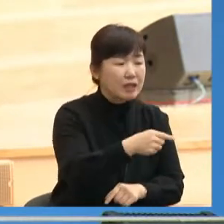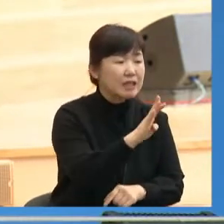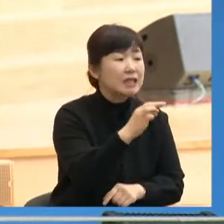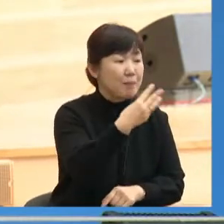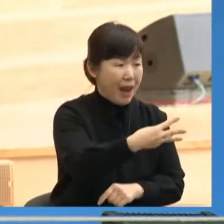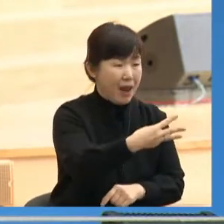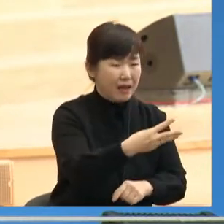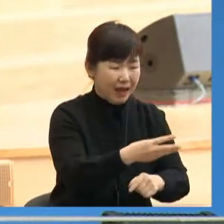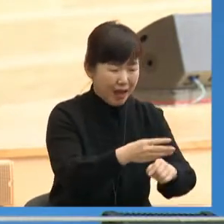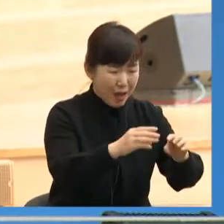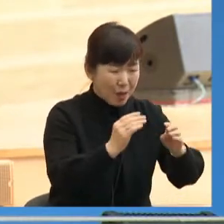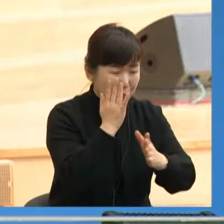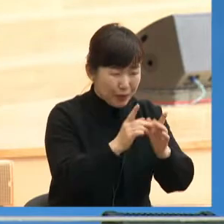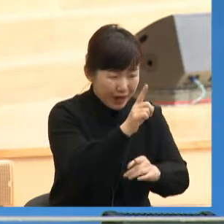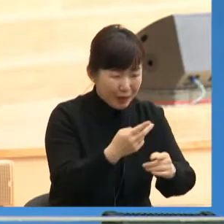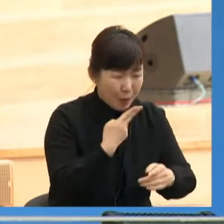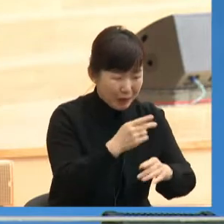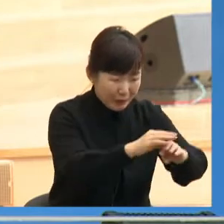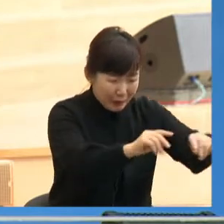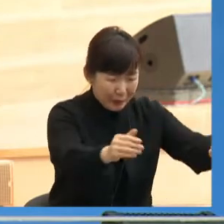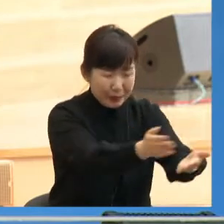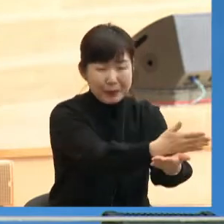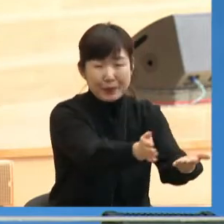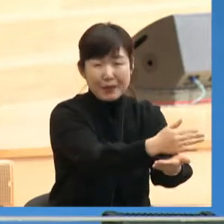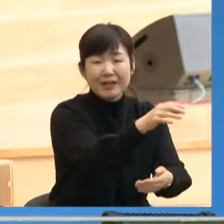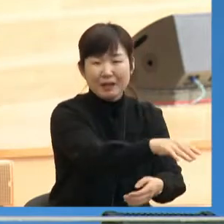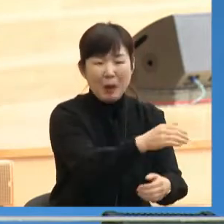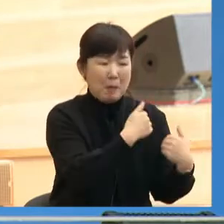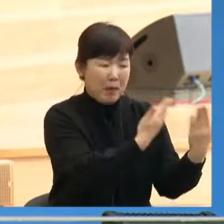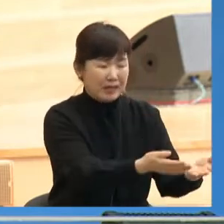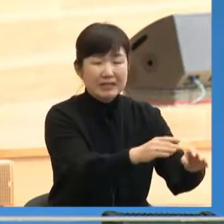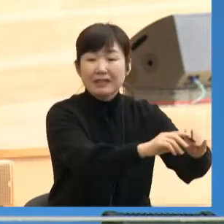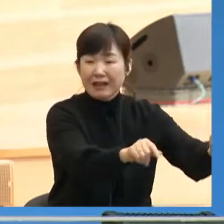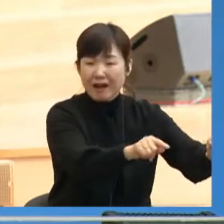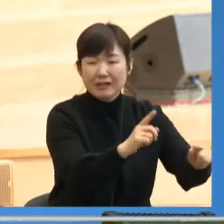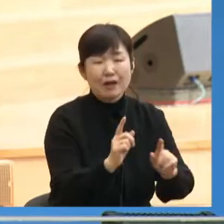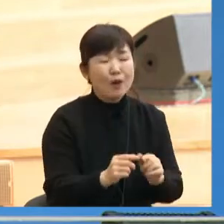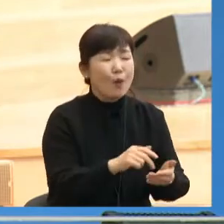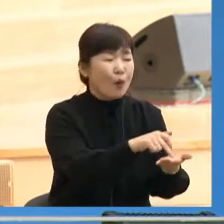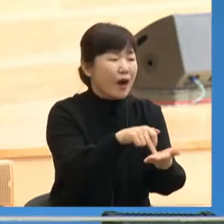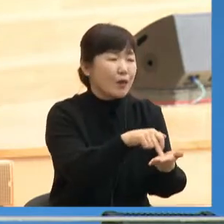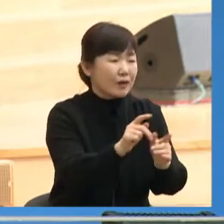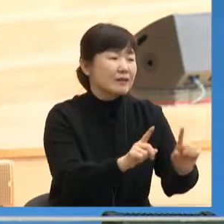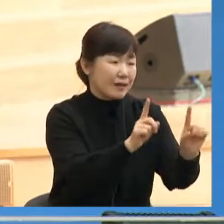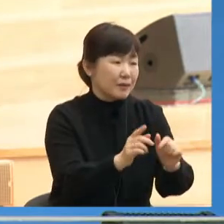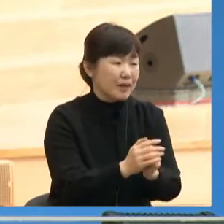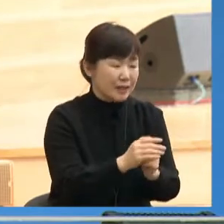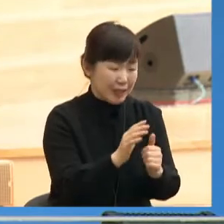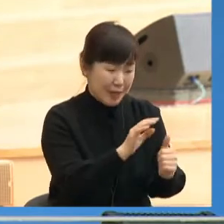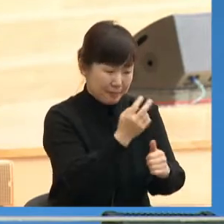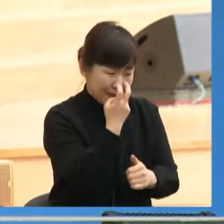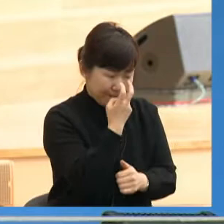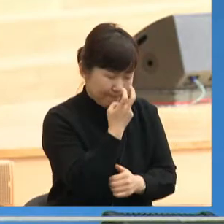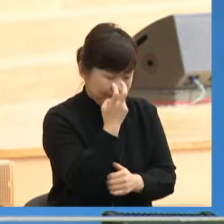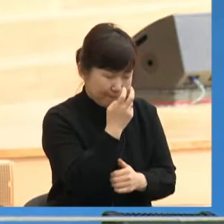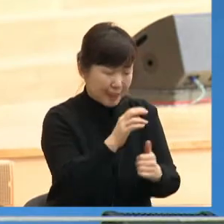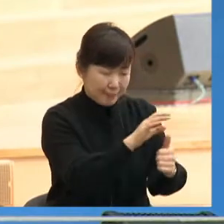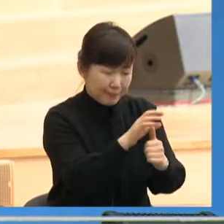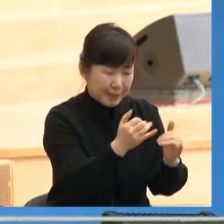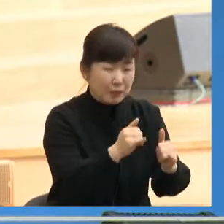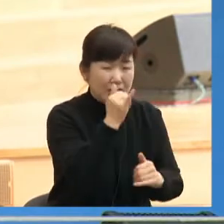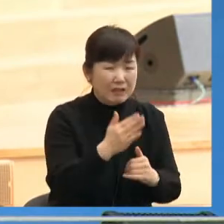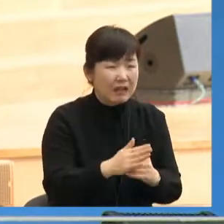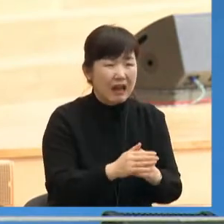황무지, 풀 한 폭이 나지 않는 버려진 땅이라는 겁니다. 거기서 외로운 인생길을 살아가요. 그를 지키던 사람들도 있었는데 하나 둘씩